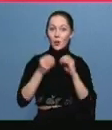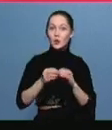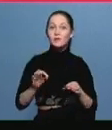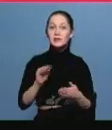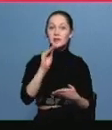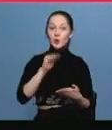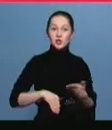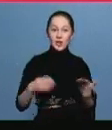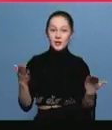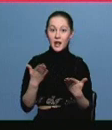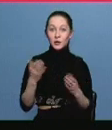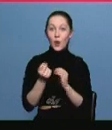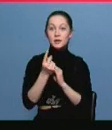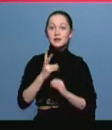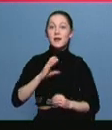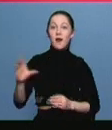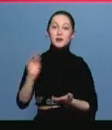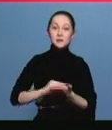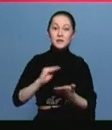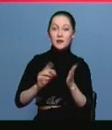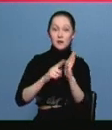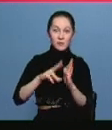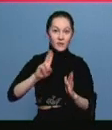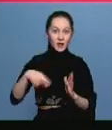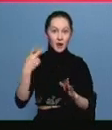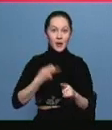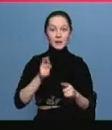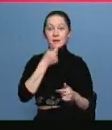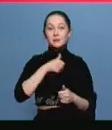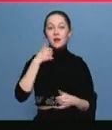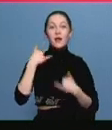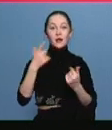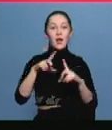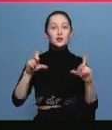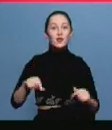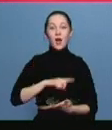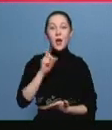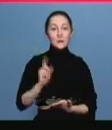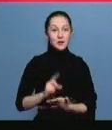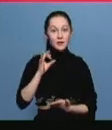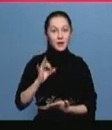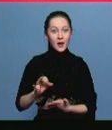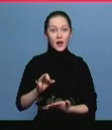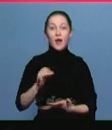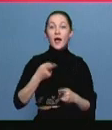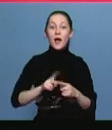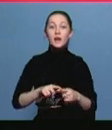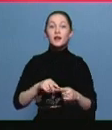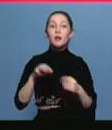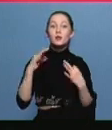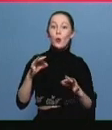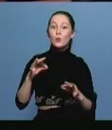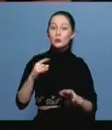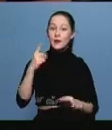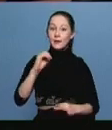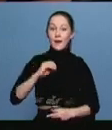которые ученики 11 классов писали 7 декабря. Это испытание для школьников обязательное и является допуском к сдаче единого